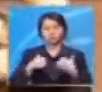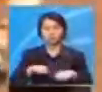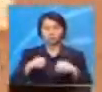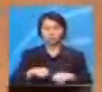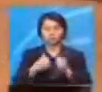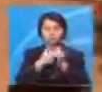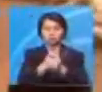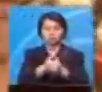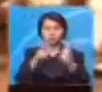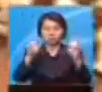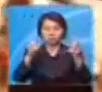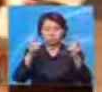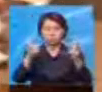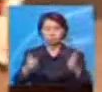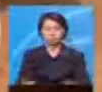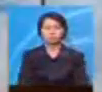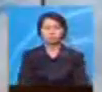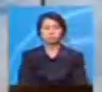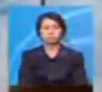mengikut